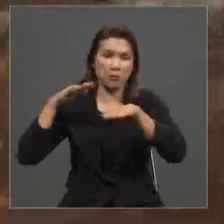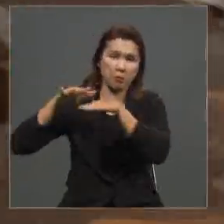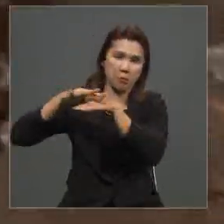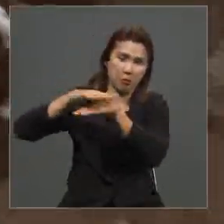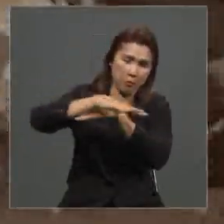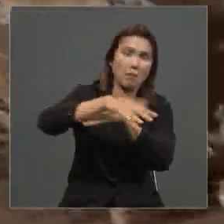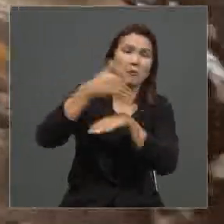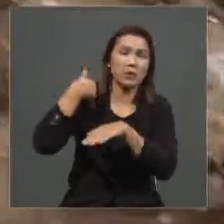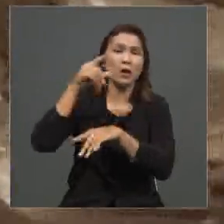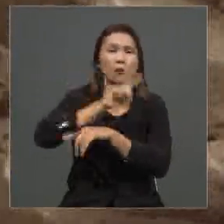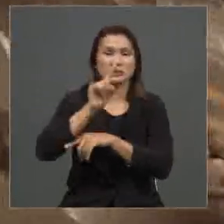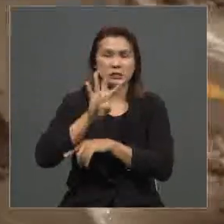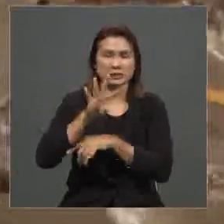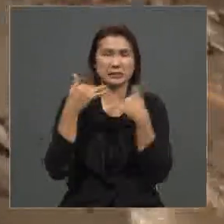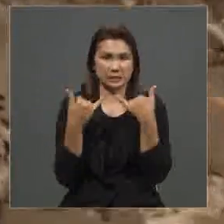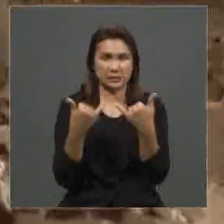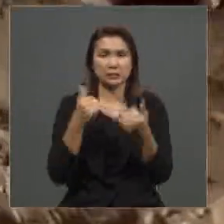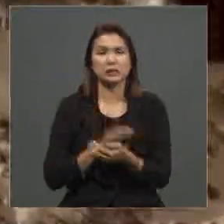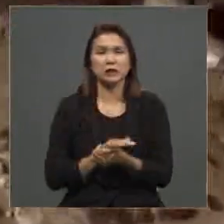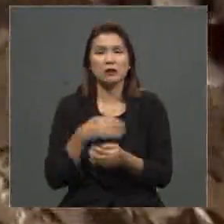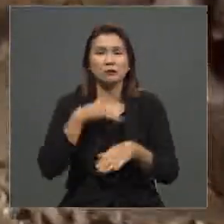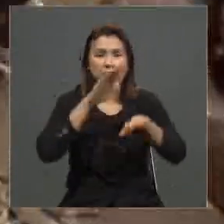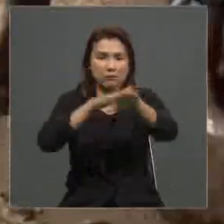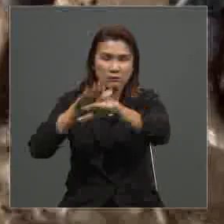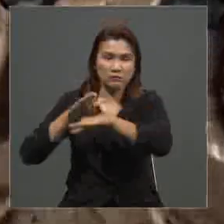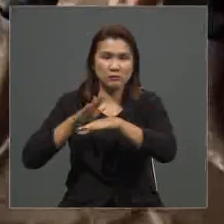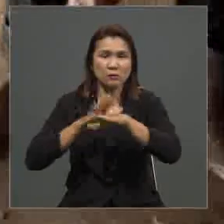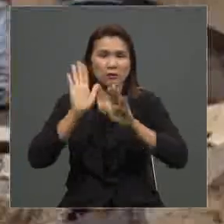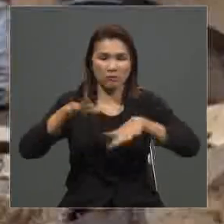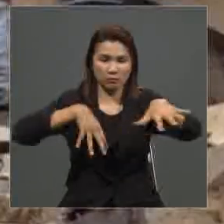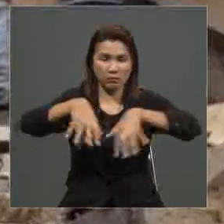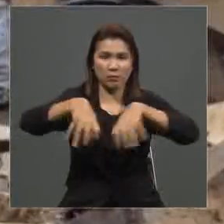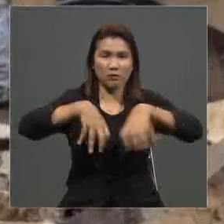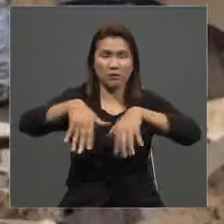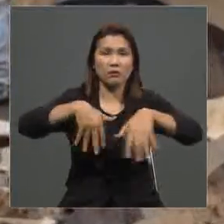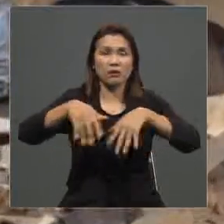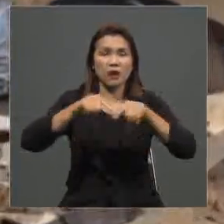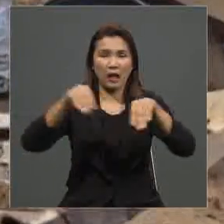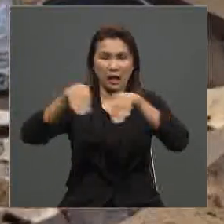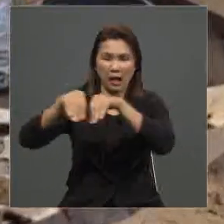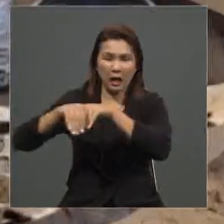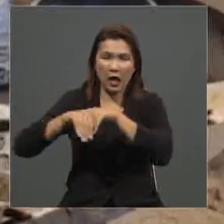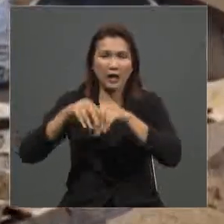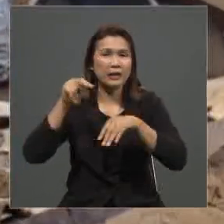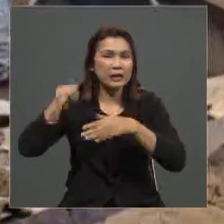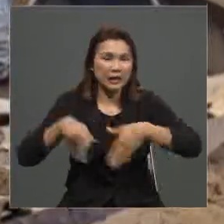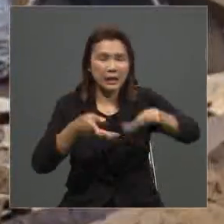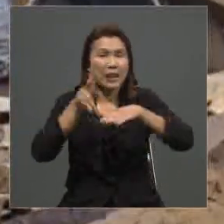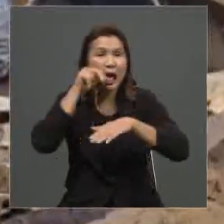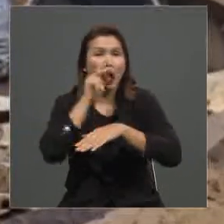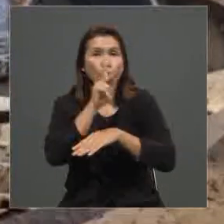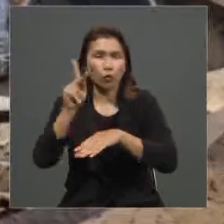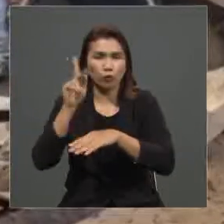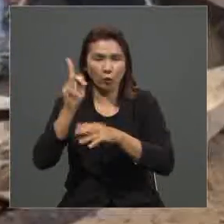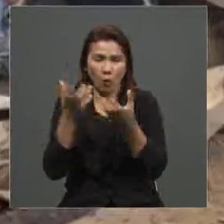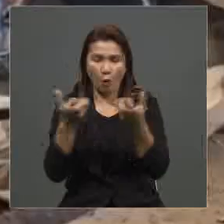ซมในวันที่ 4ตุลาคมนี้จึงแจ้งเตือนประชาชนที่อยู่ริมแม่น้ำกกนะครับให้ยกของขึ้นที่สูงแล้วก็เตรียมตัว